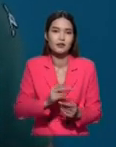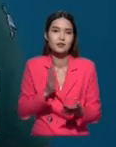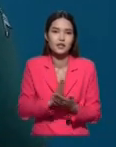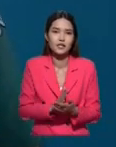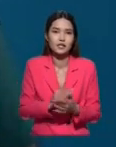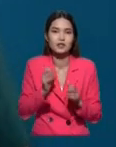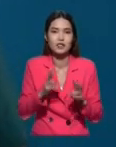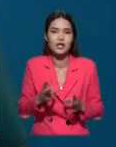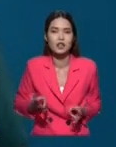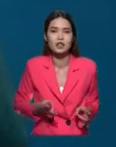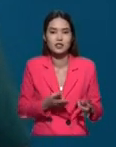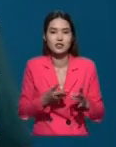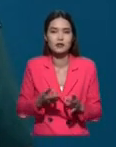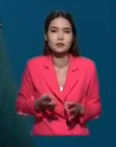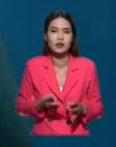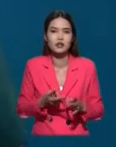меня обстреляло,